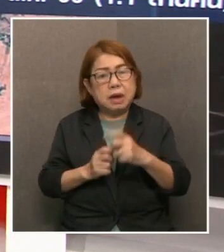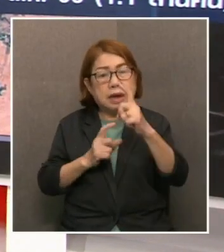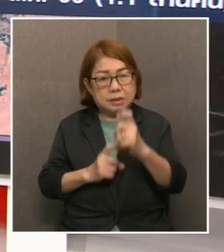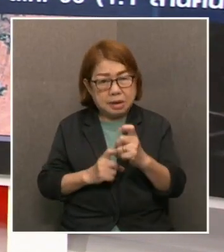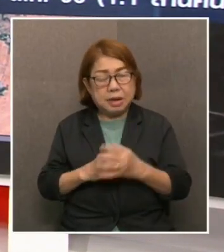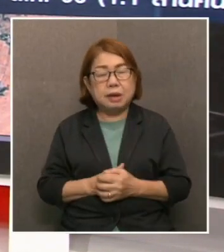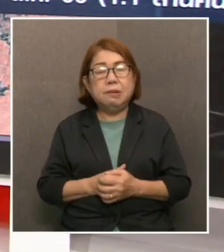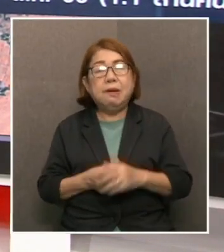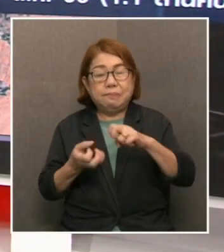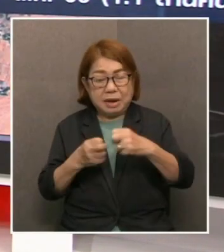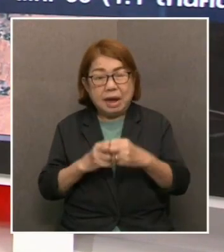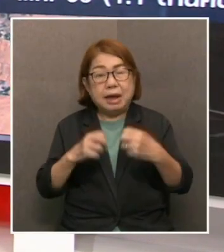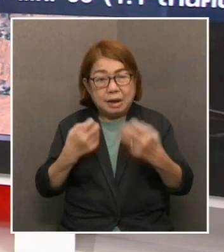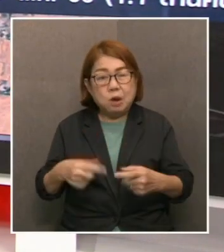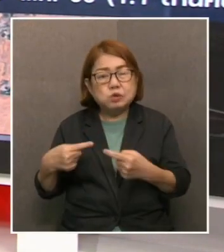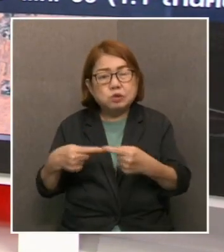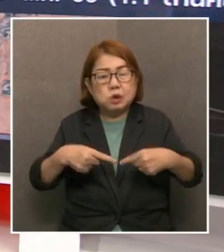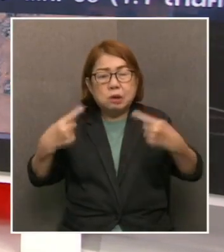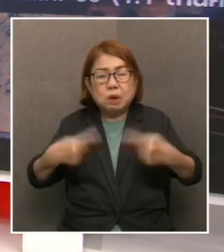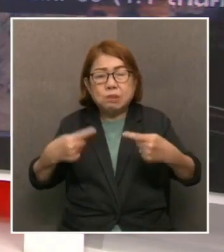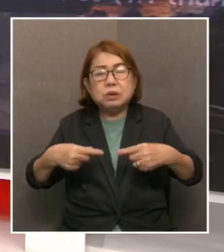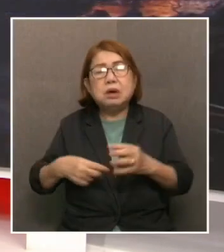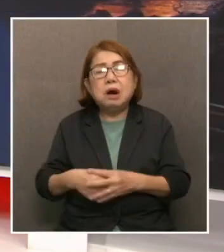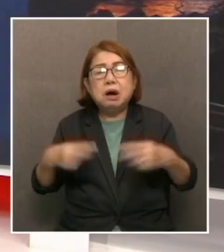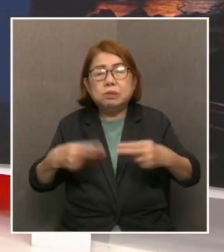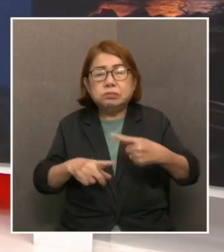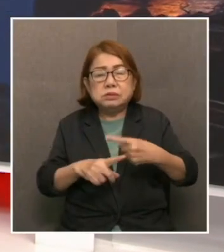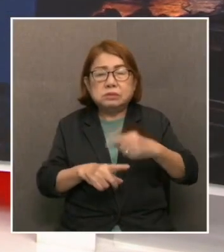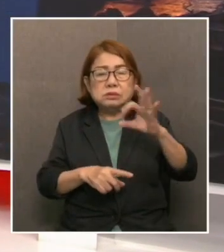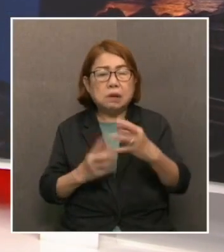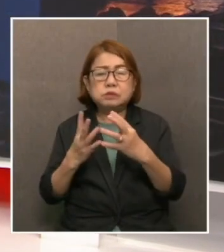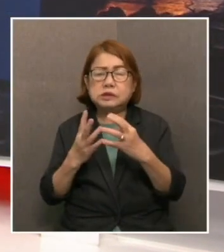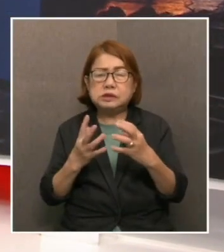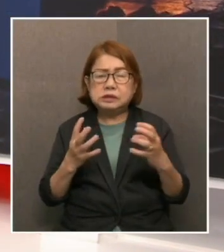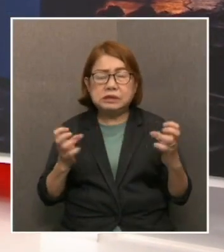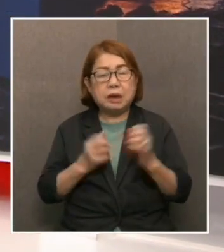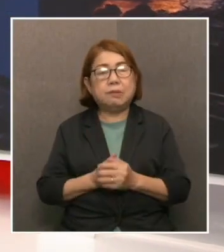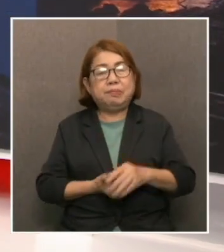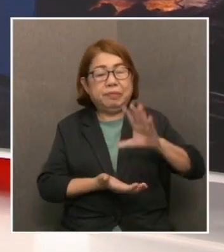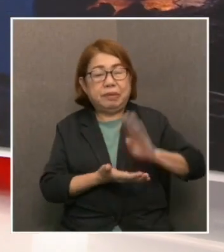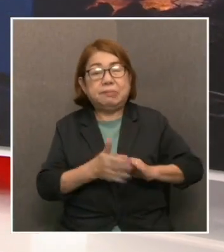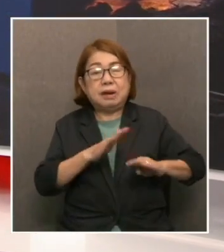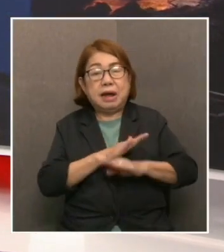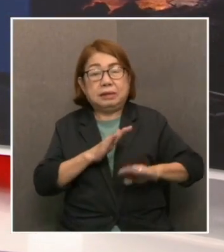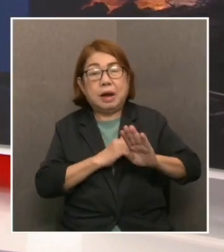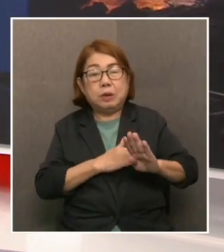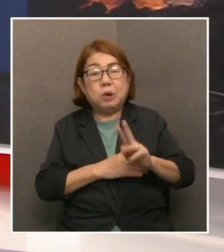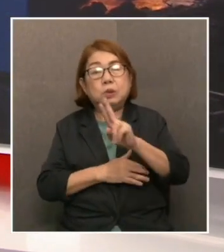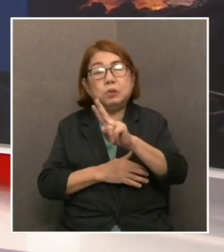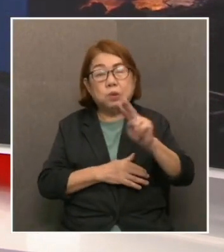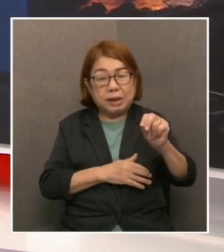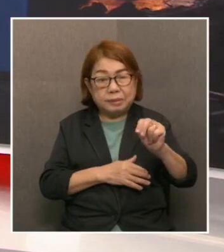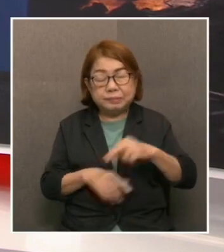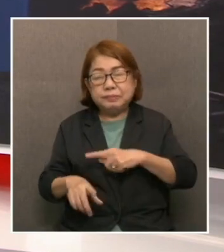ขึ้นตลอด 9เดือนเป็นอย่างไรบ้างคุณผู้ชมแน่นอนมีแต่ความสูญเสียนะคะข้อมูลจากสหประชาชาติณวันที่ 21